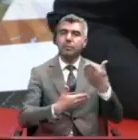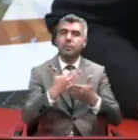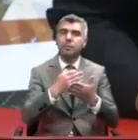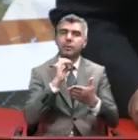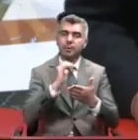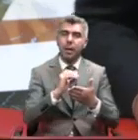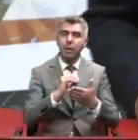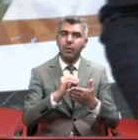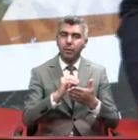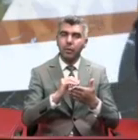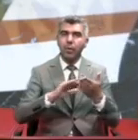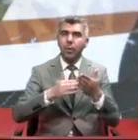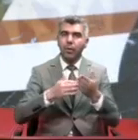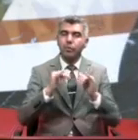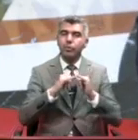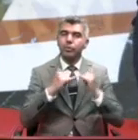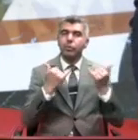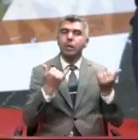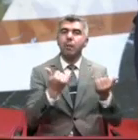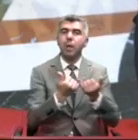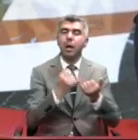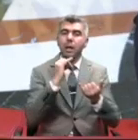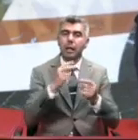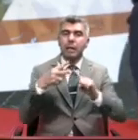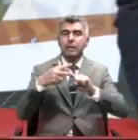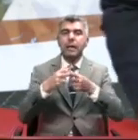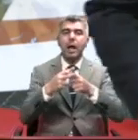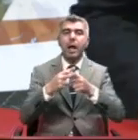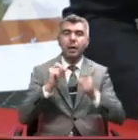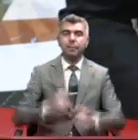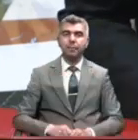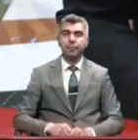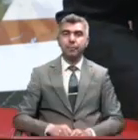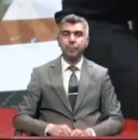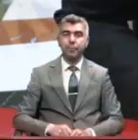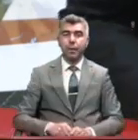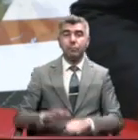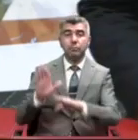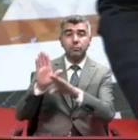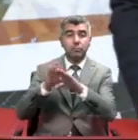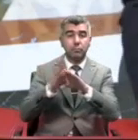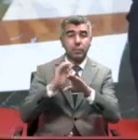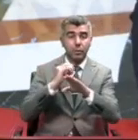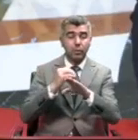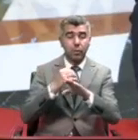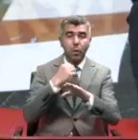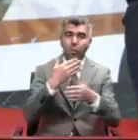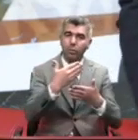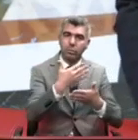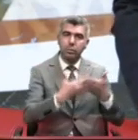المشاركين في اليوم الوطني للصناعه والتوجيهات هما كالتالي